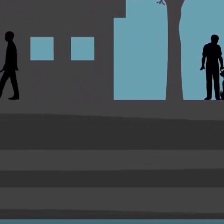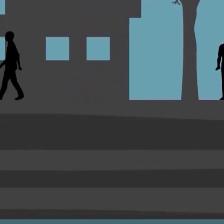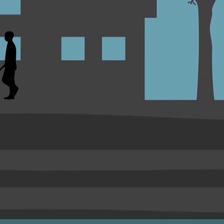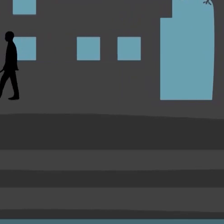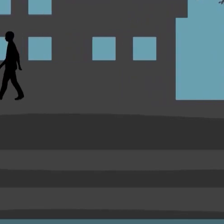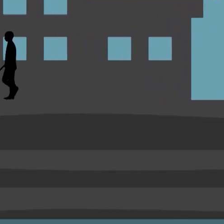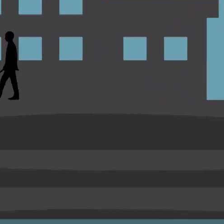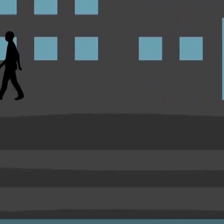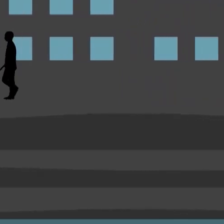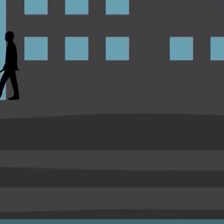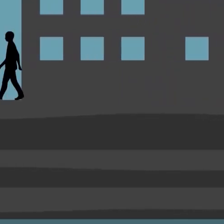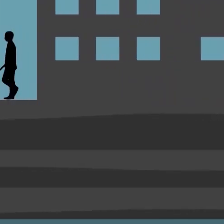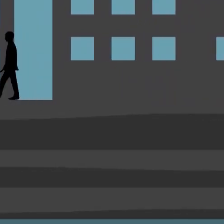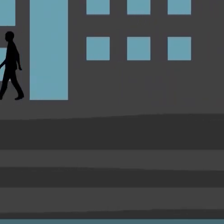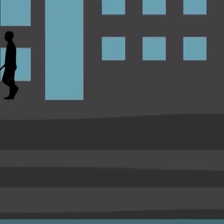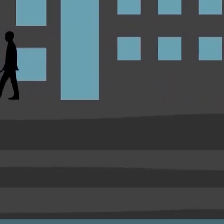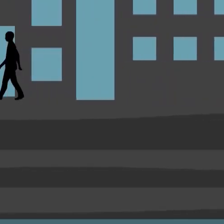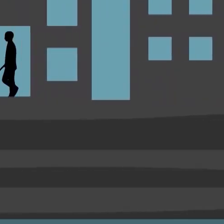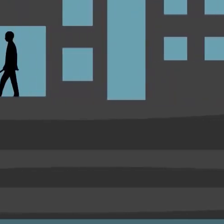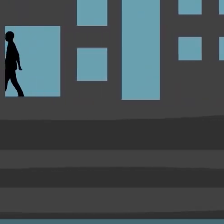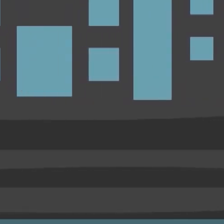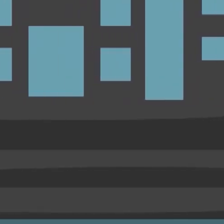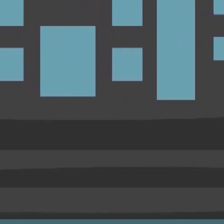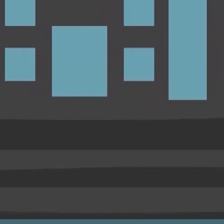I can be what I want to be.